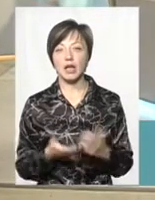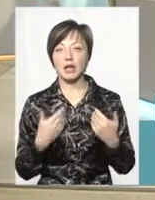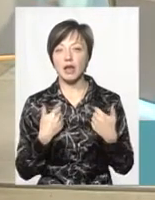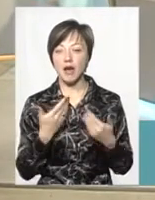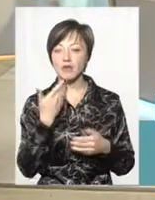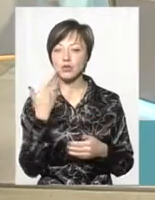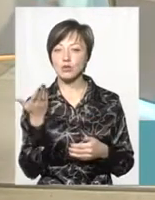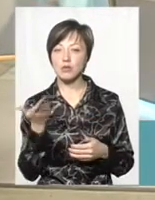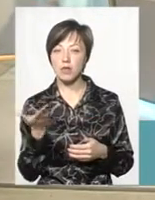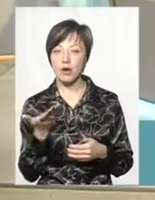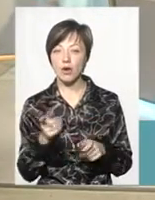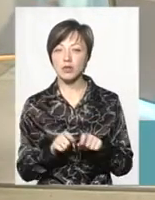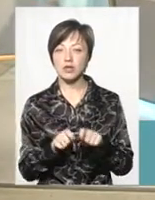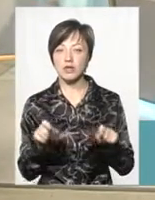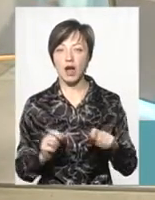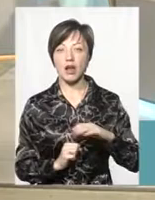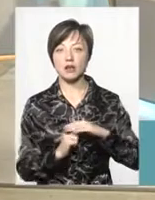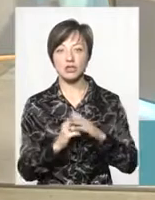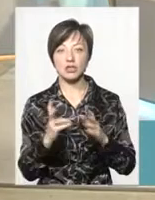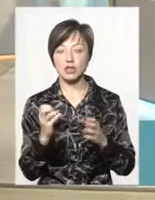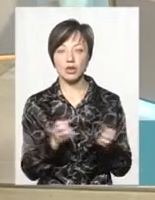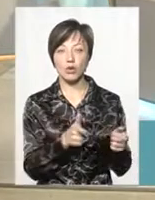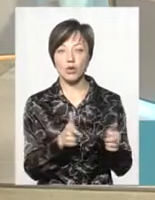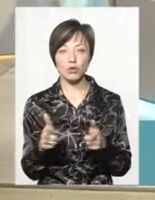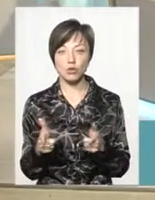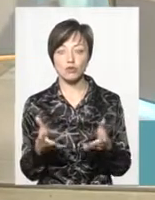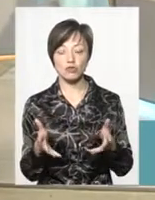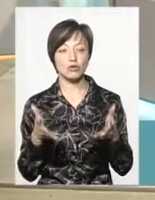цієї справи. Тобто вони ще не готові дуже так чітко